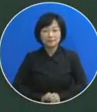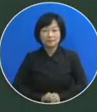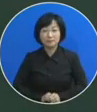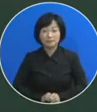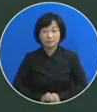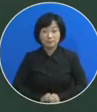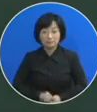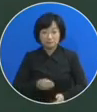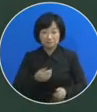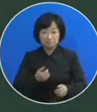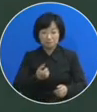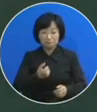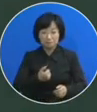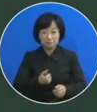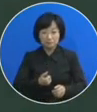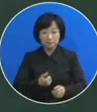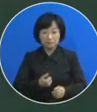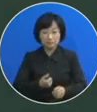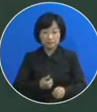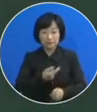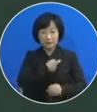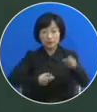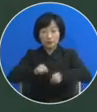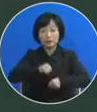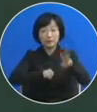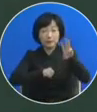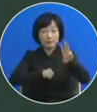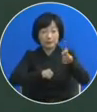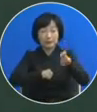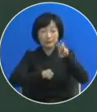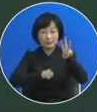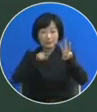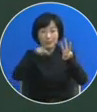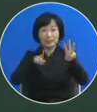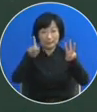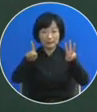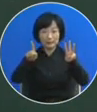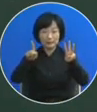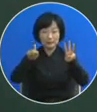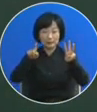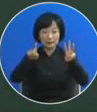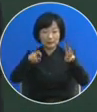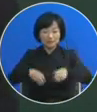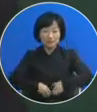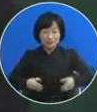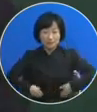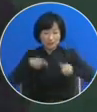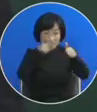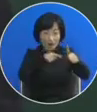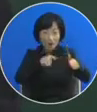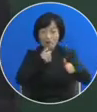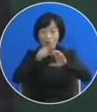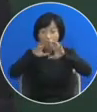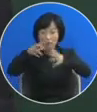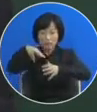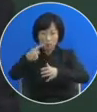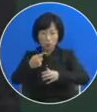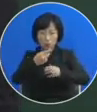담대하라 로마에서도 증거해야 하리라. Be bold, you must testify about me in 언제 말입니까? When?